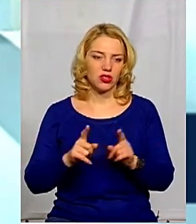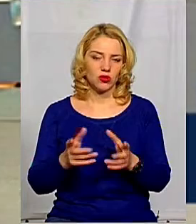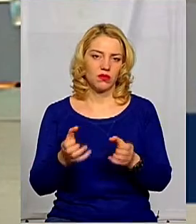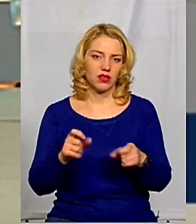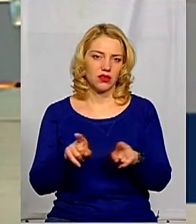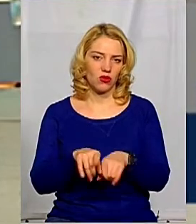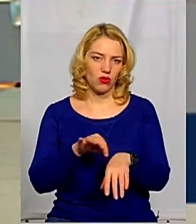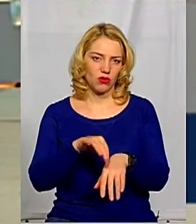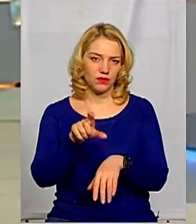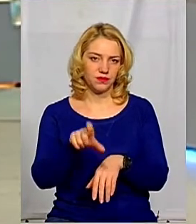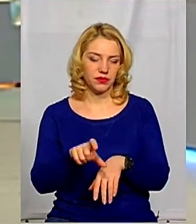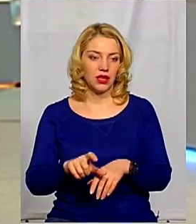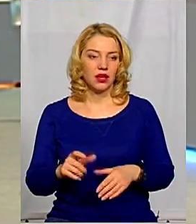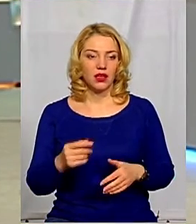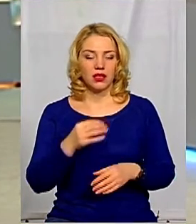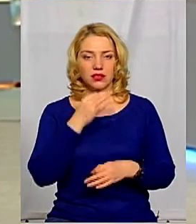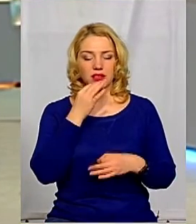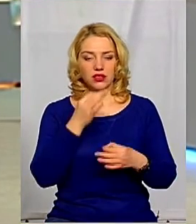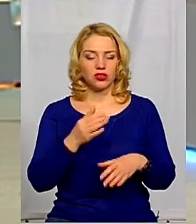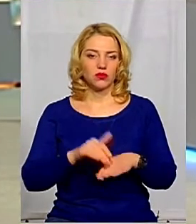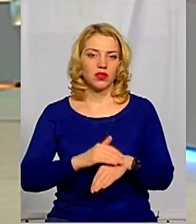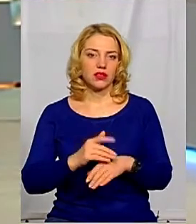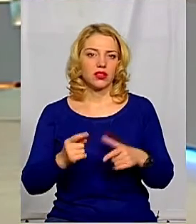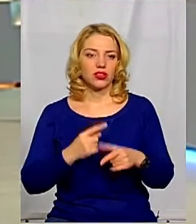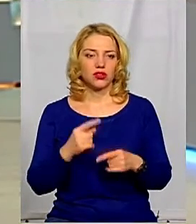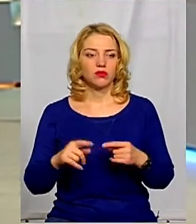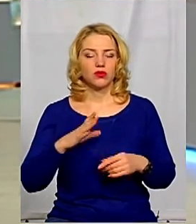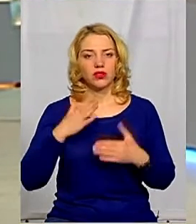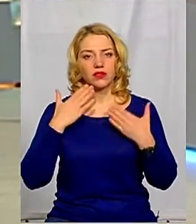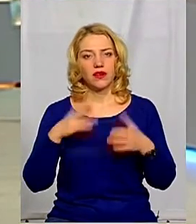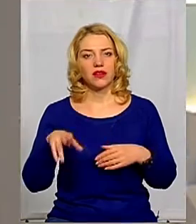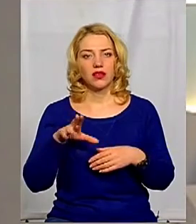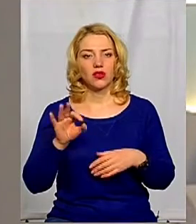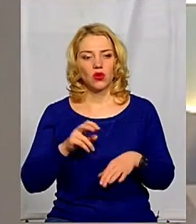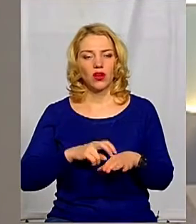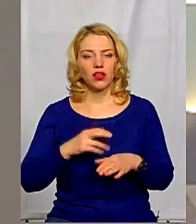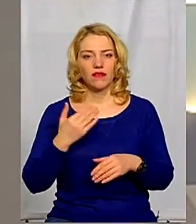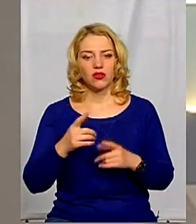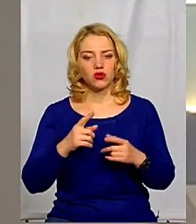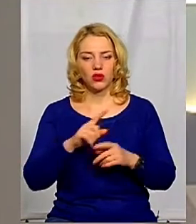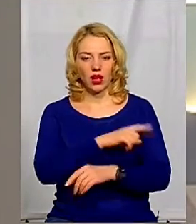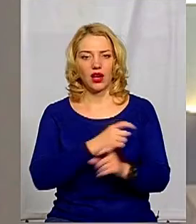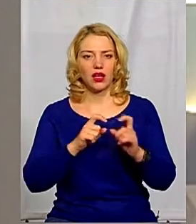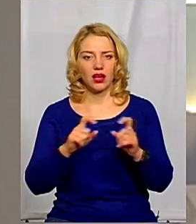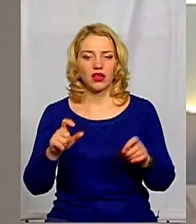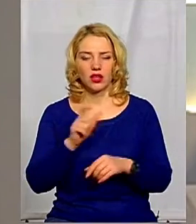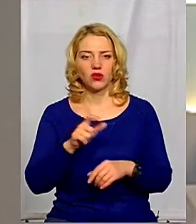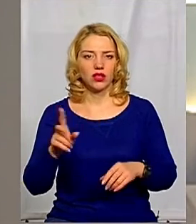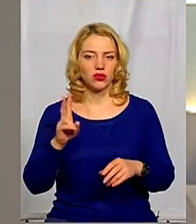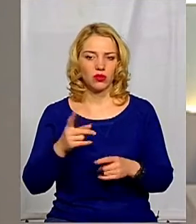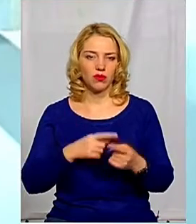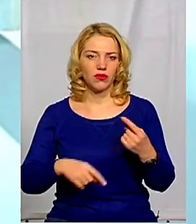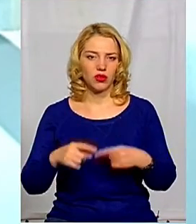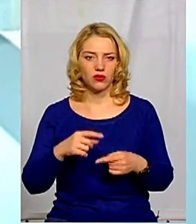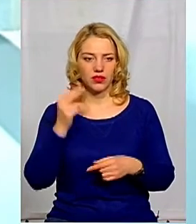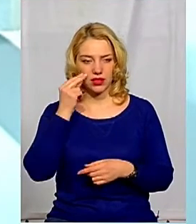пацієнта. Скажіть, будь ласка, чи були вже звернення до лікарів вашої лікарні від людей, які повернулись із Китаю, ну, з